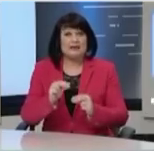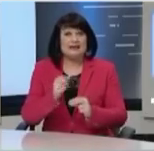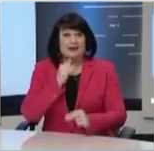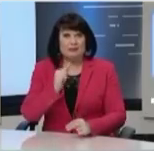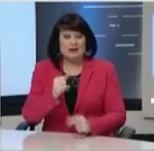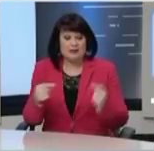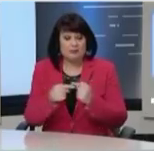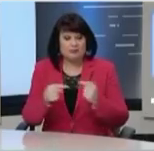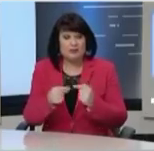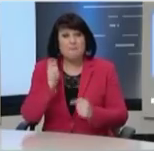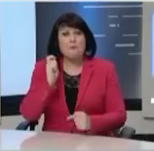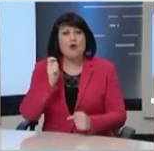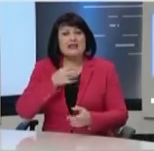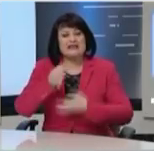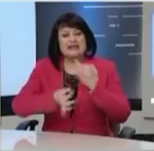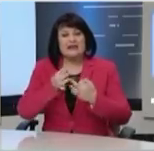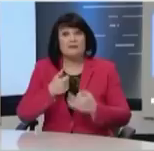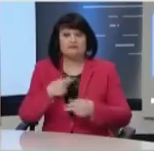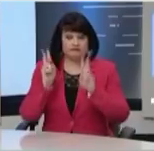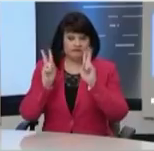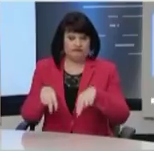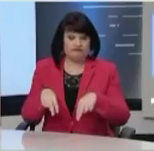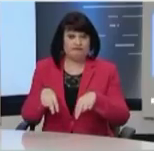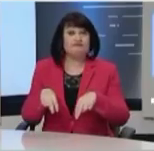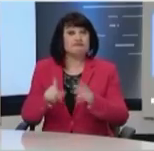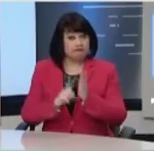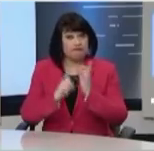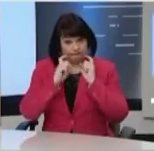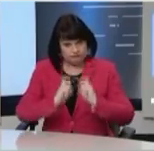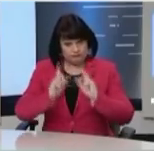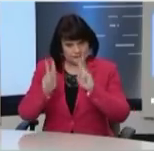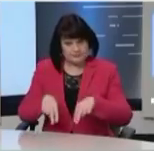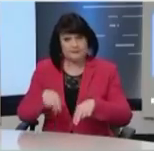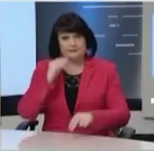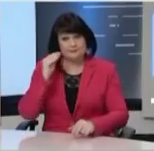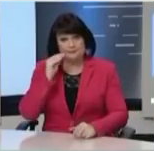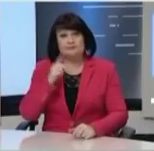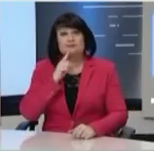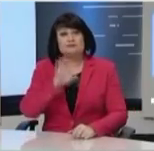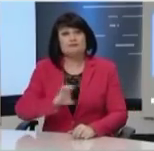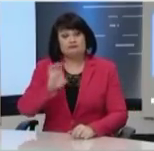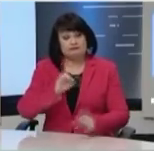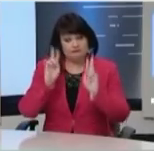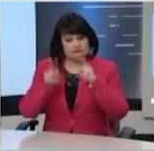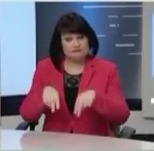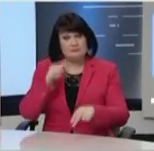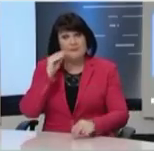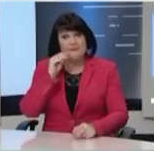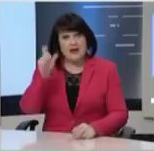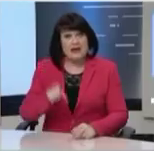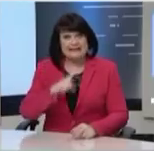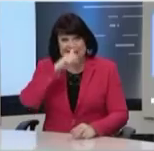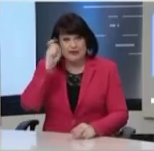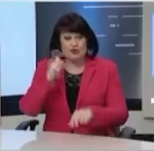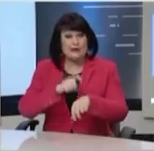επιχειρήματα. Και το αναγνωρίζω και εγώ, οφείλω, και το αναγνωρίζω όπως και όλοι στην Ευρώπη, ότι στη